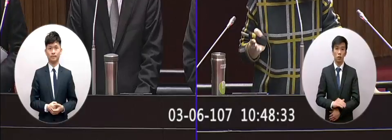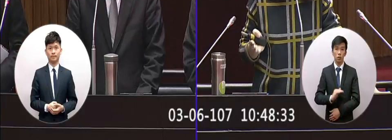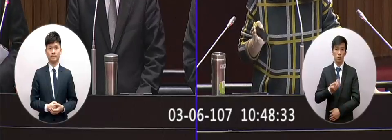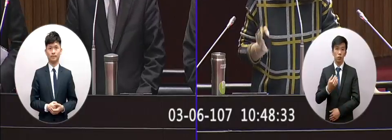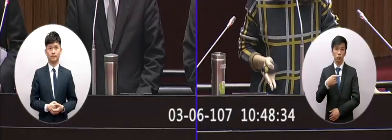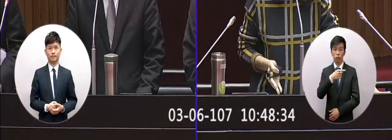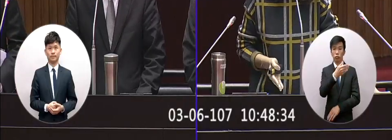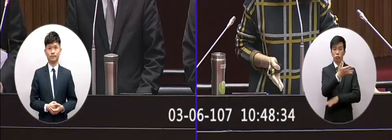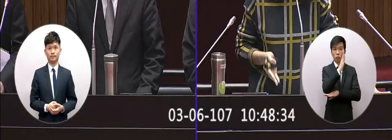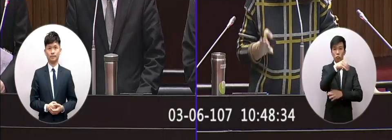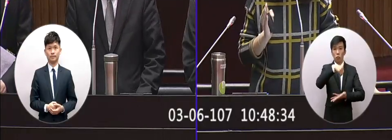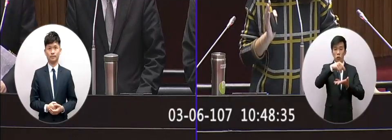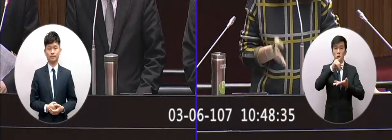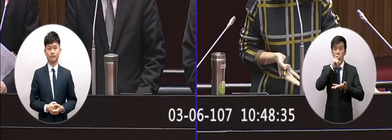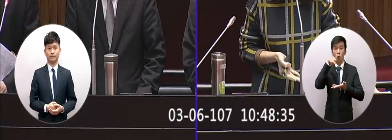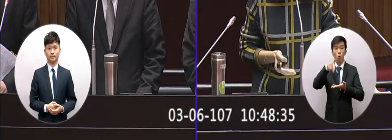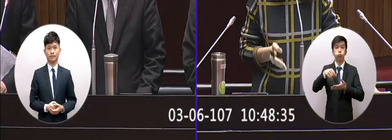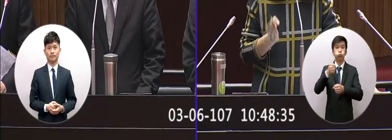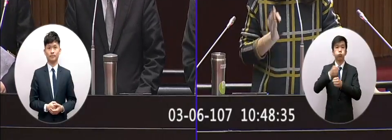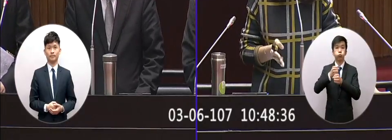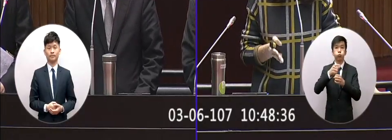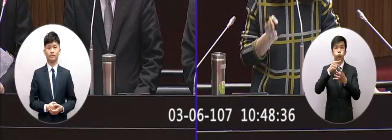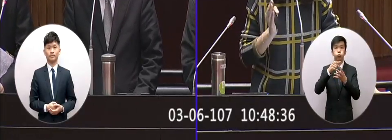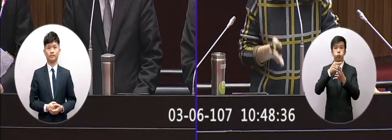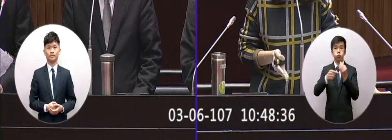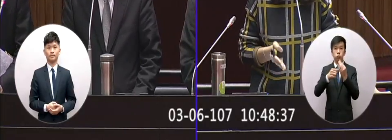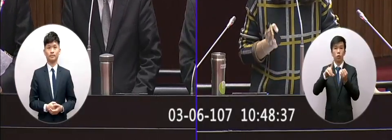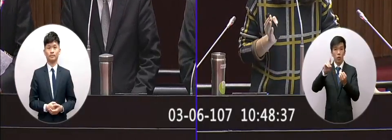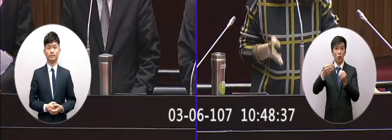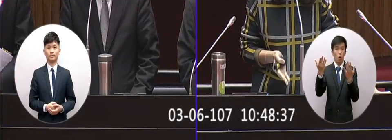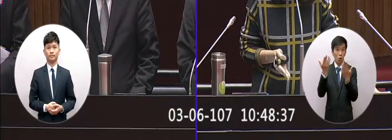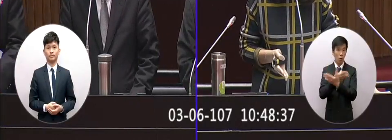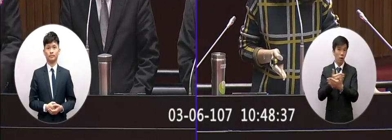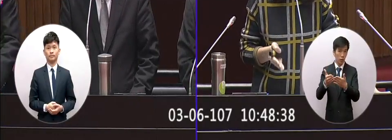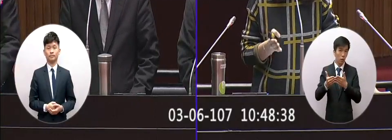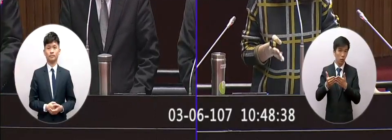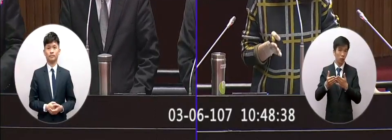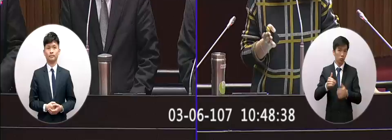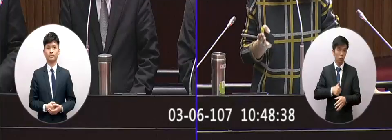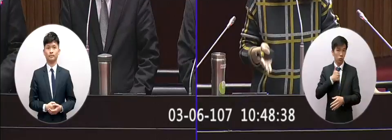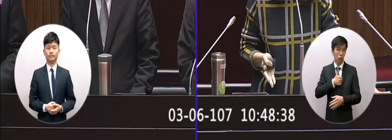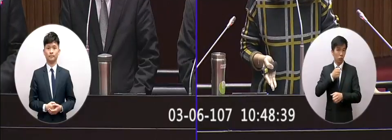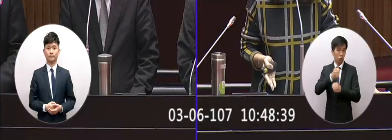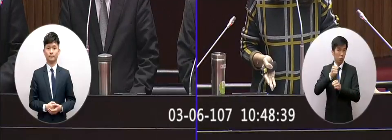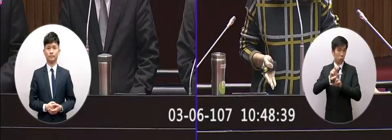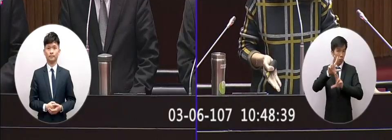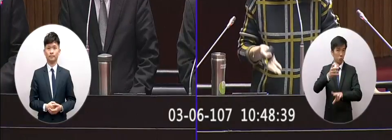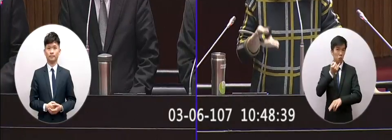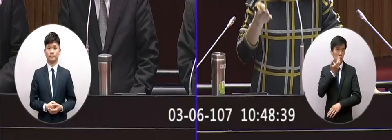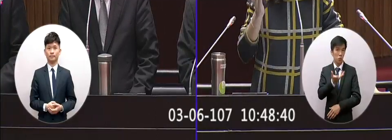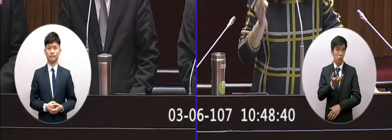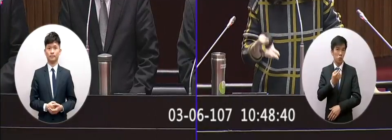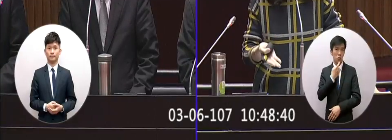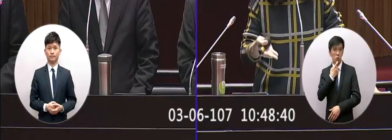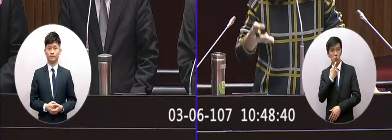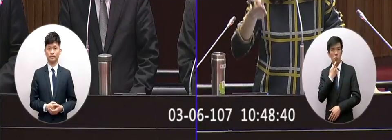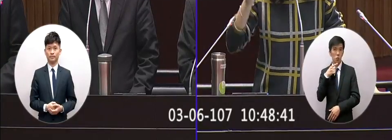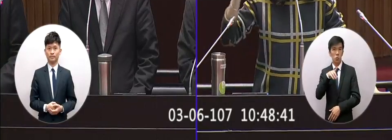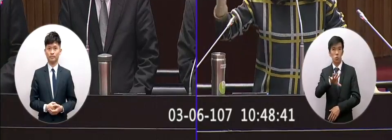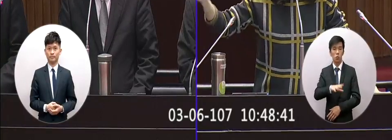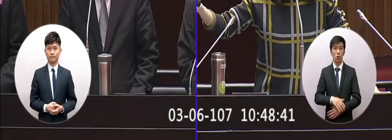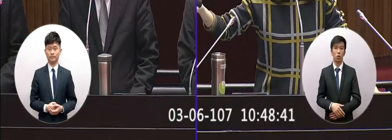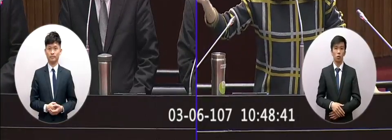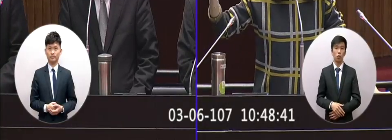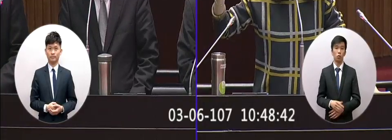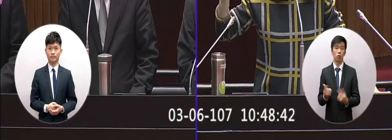出这样的支票嘛，要换10000辆，那到底这骑乘有没有办法做？好，这是我一个很大的疑问。然后你不能说，哎，